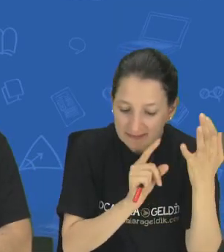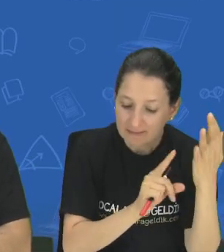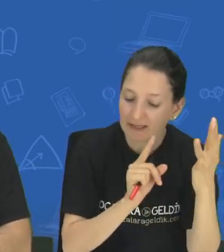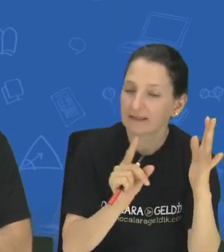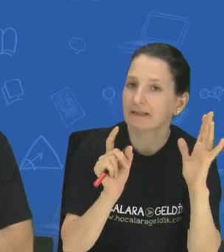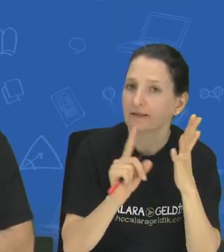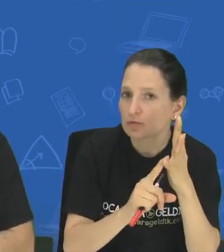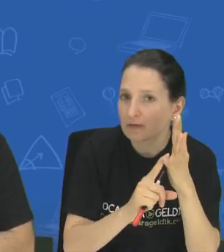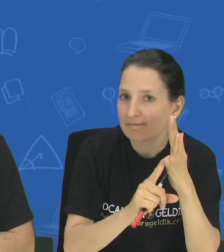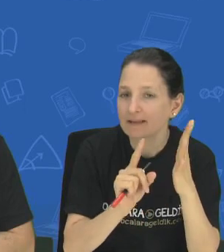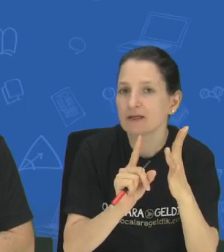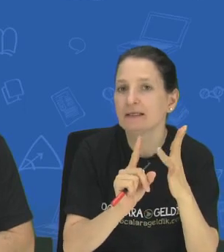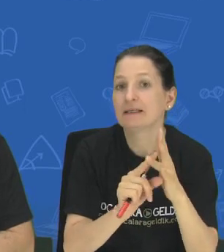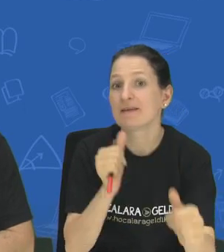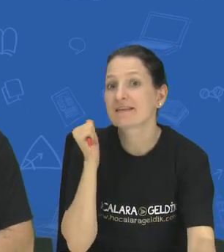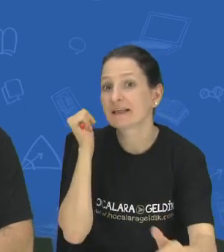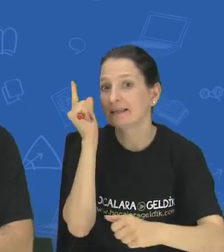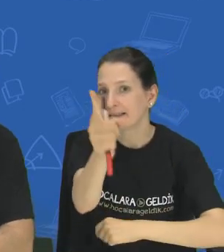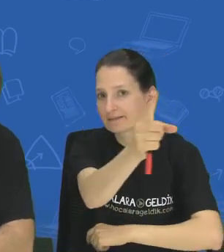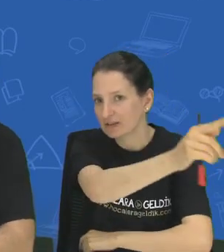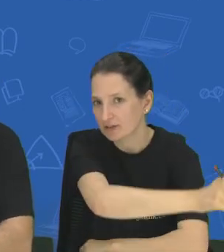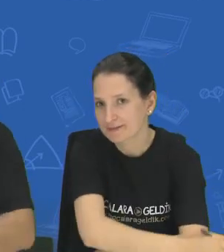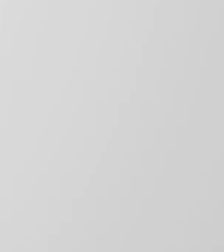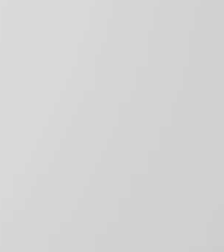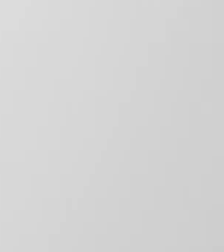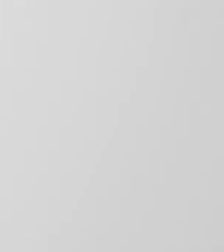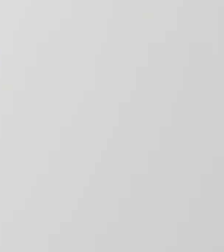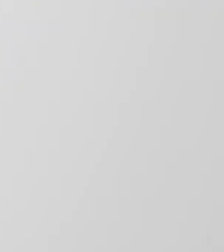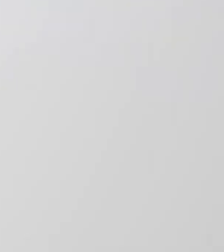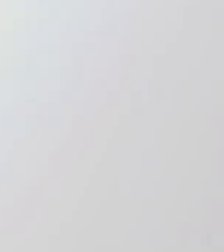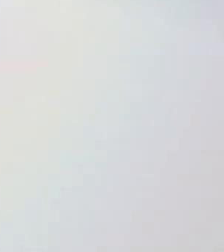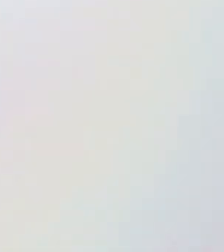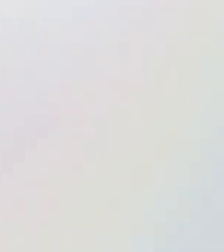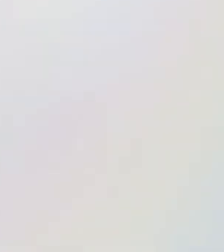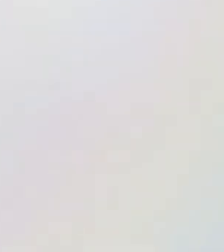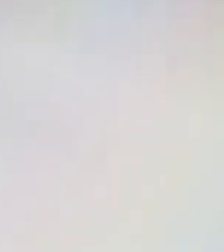disiplinleri, kimya ile ilgili endüstriler ve kimya ile ilgili meslekler anlatılacak.